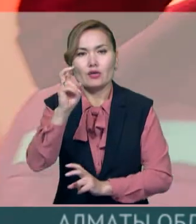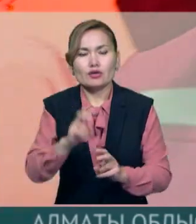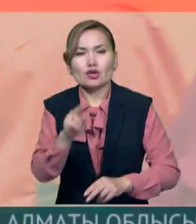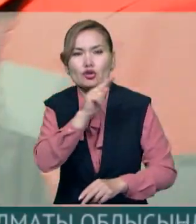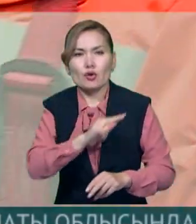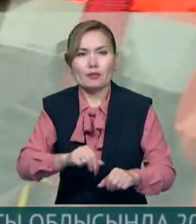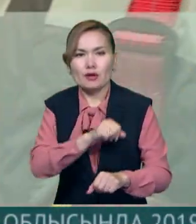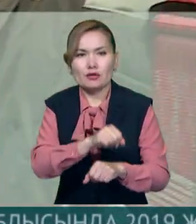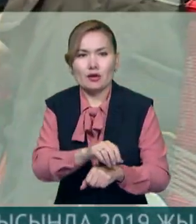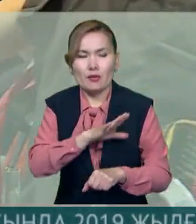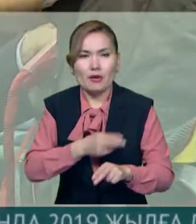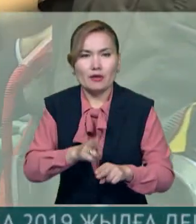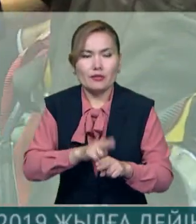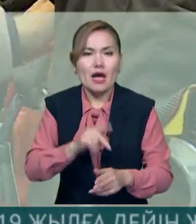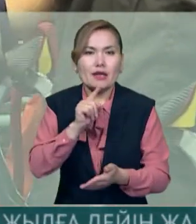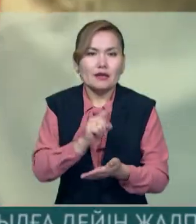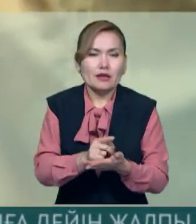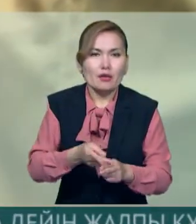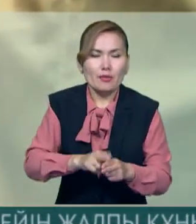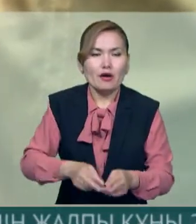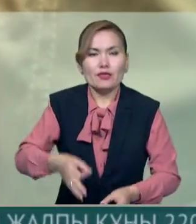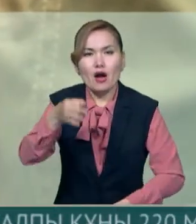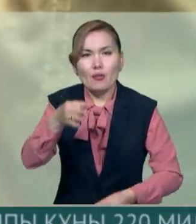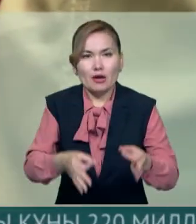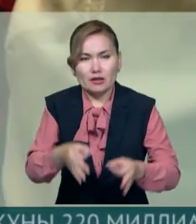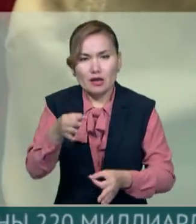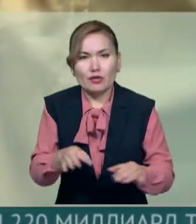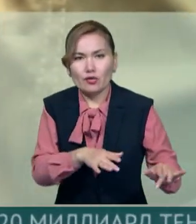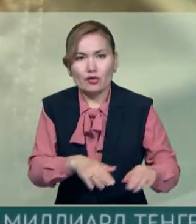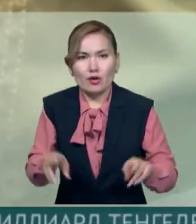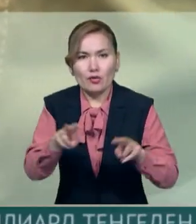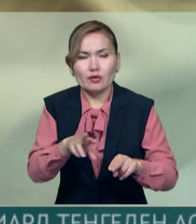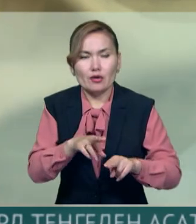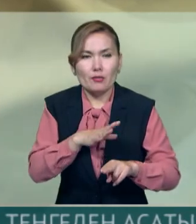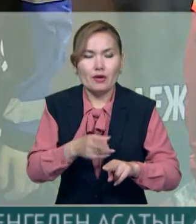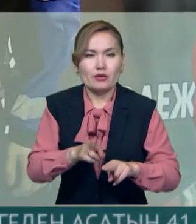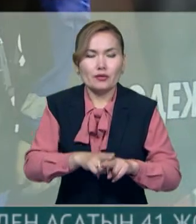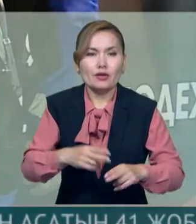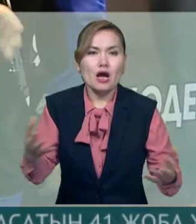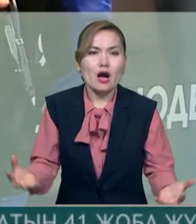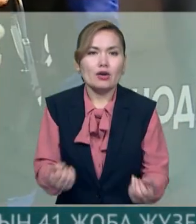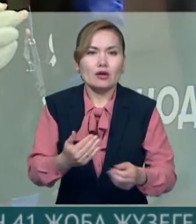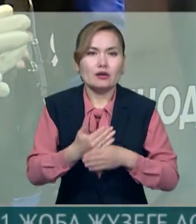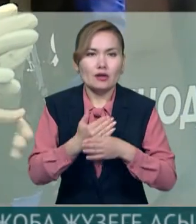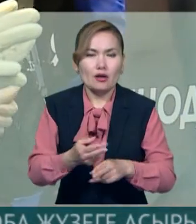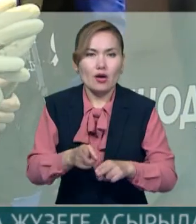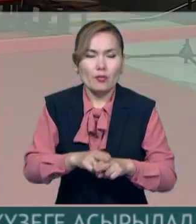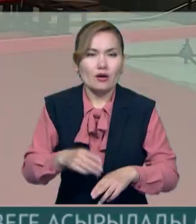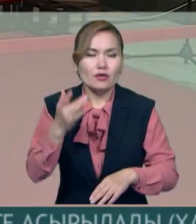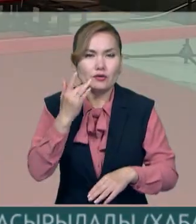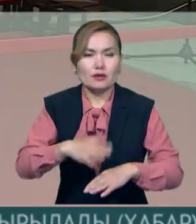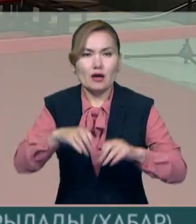кәсіпорынның жұмысы тоқтатылып, тиісті материалдар сотқа берілді. Апат кезінде көмекке келетін құтқару қызметінің мамандары да шарада